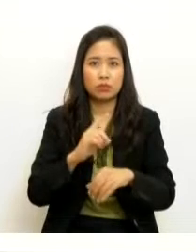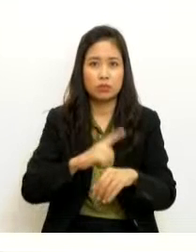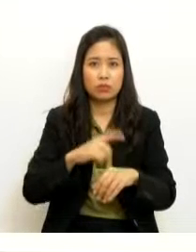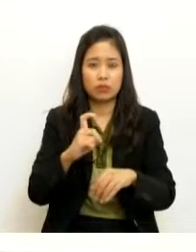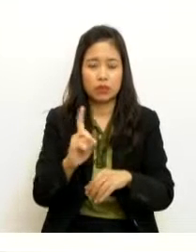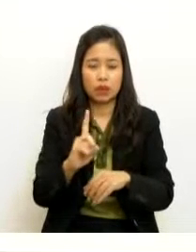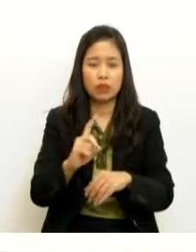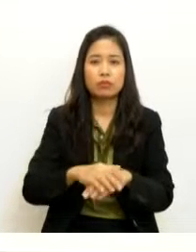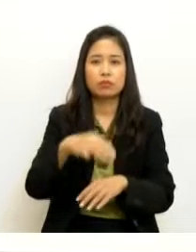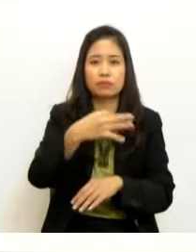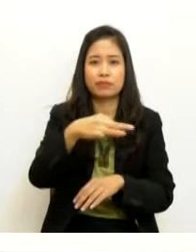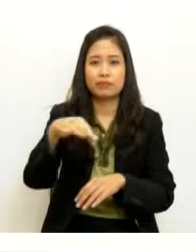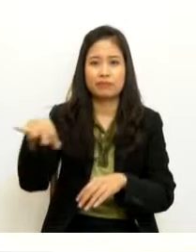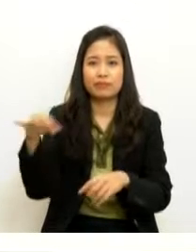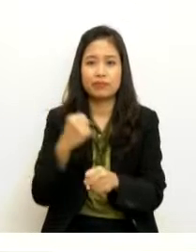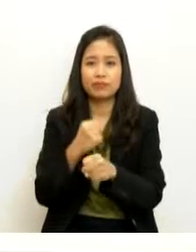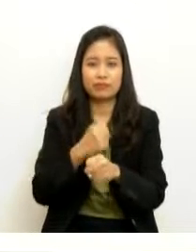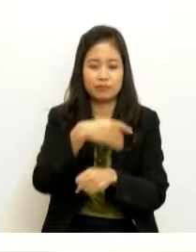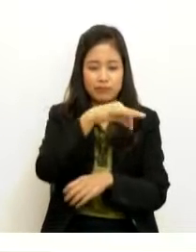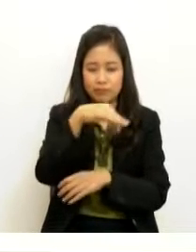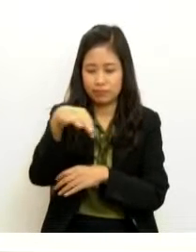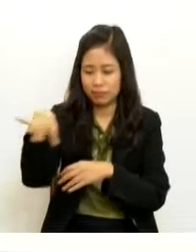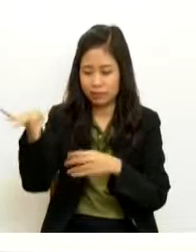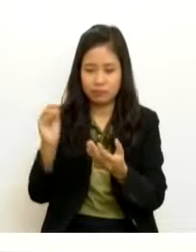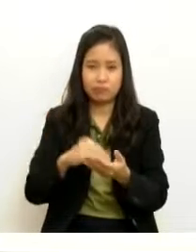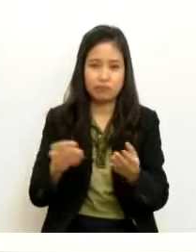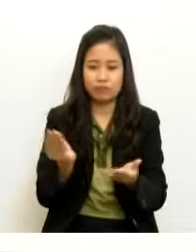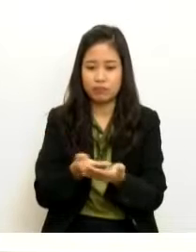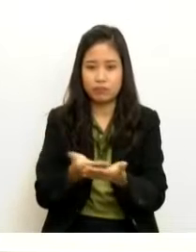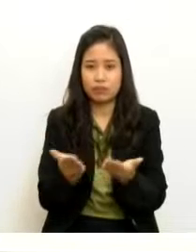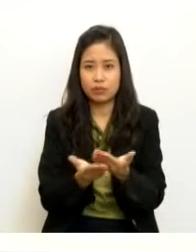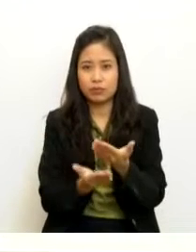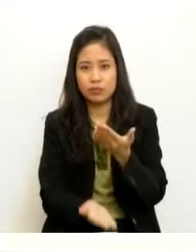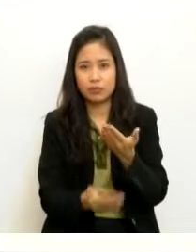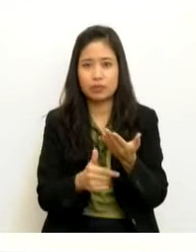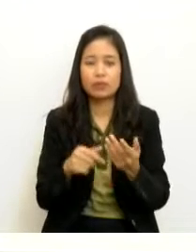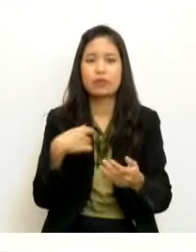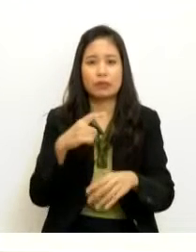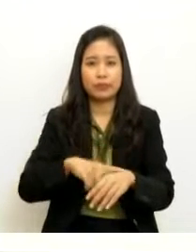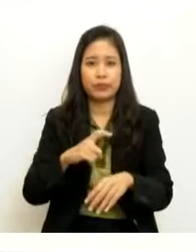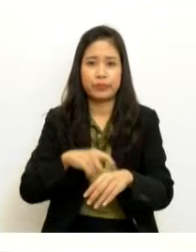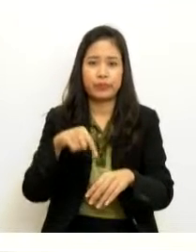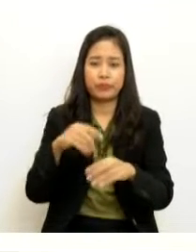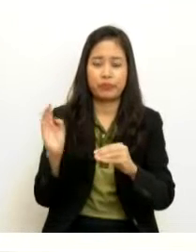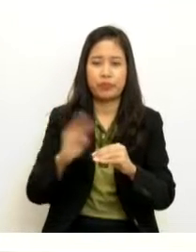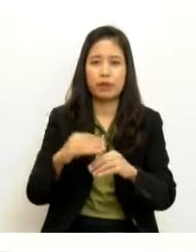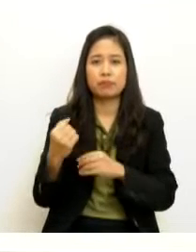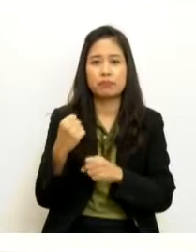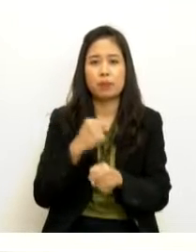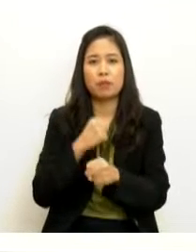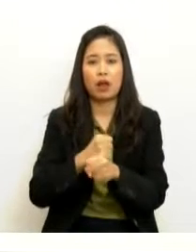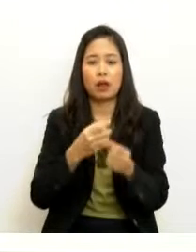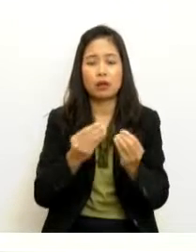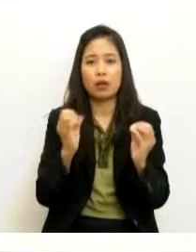ารนอกการจัดการเรียนการสอนอยู่เป็นจำนวนมากจึงเพิ่มภาระให้กับคุณครูน